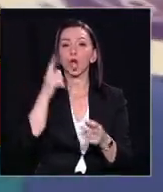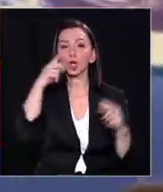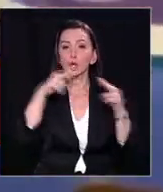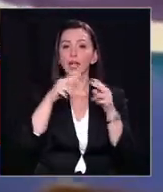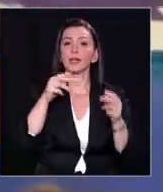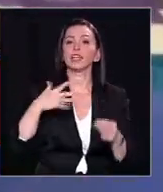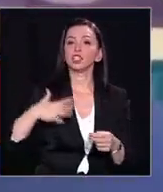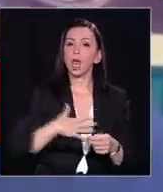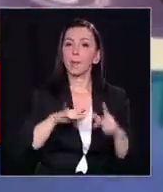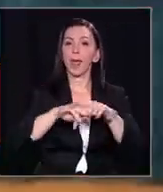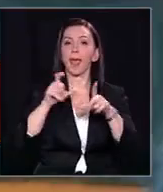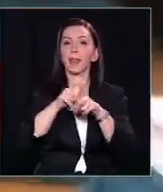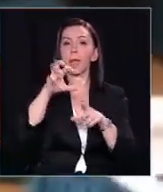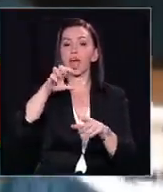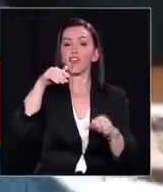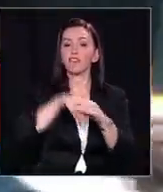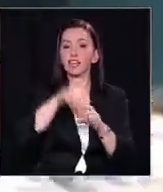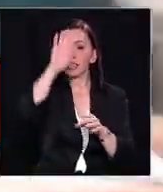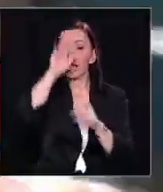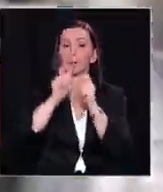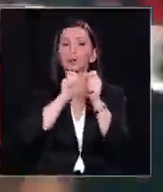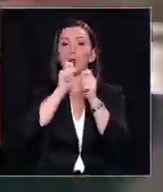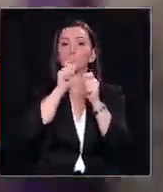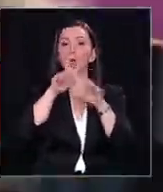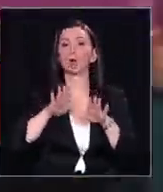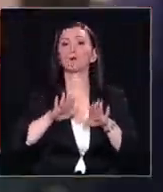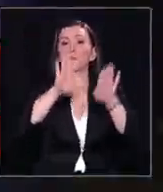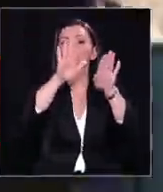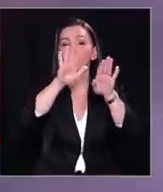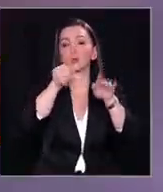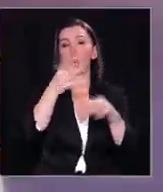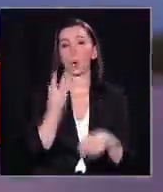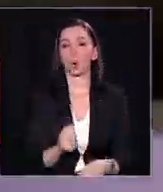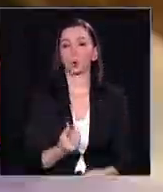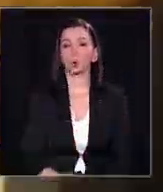ve HDP'li vekillerin İstanbul Sözleşmesi protestoları